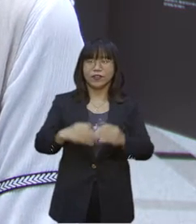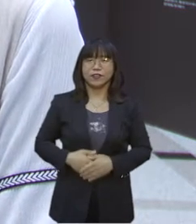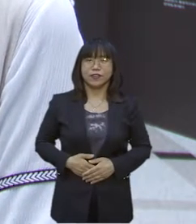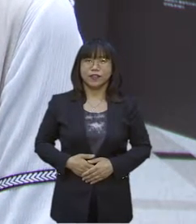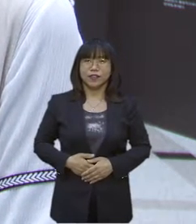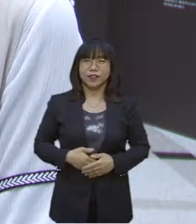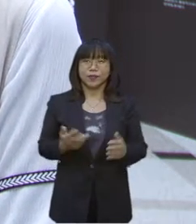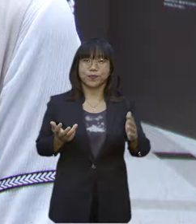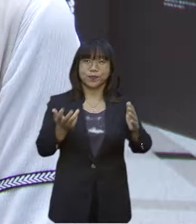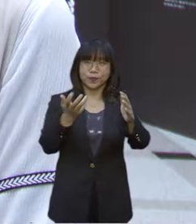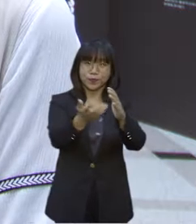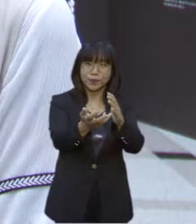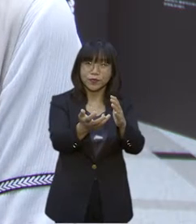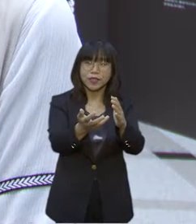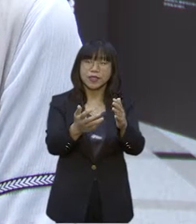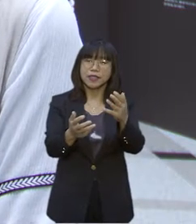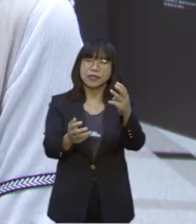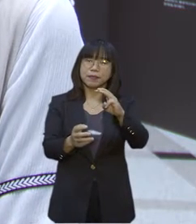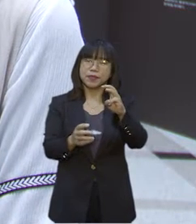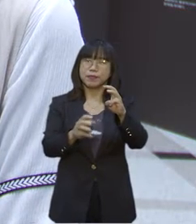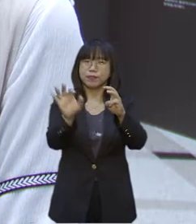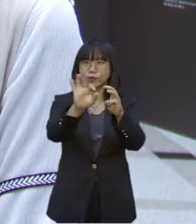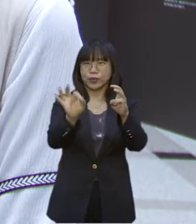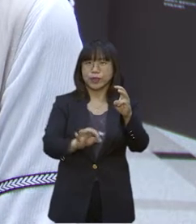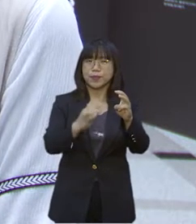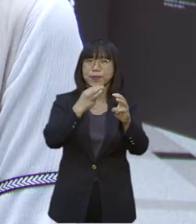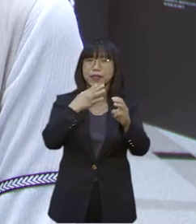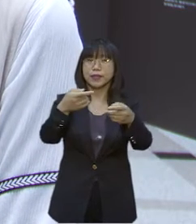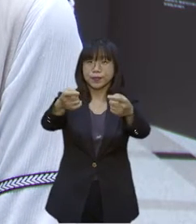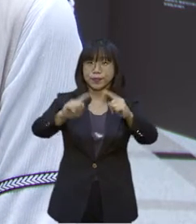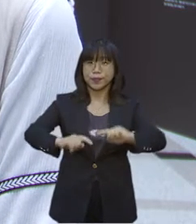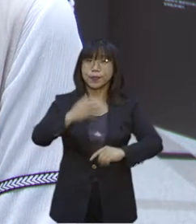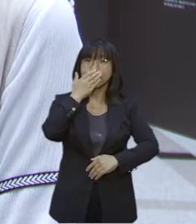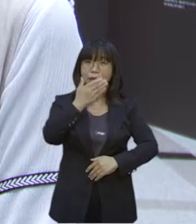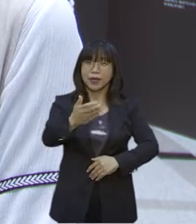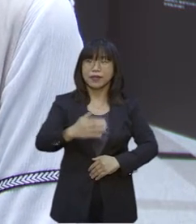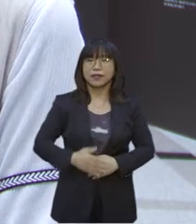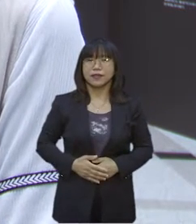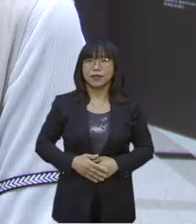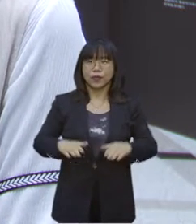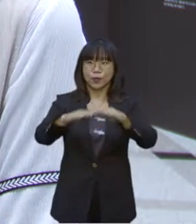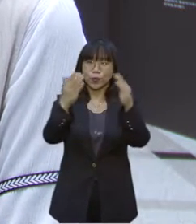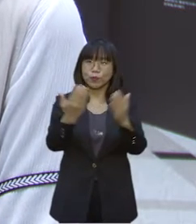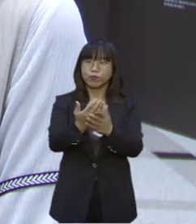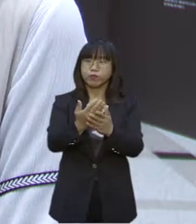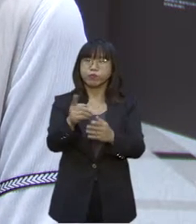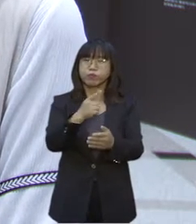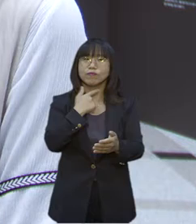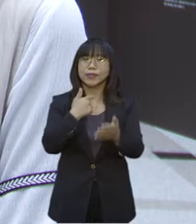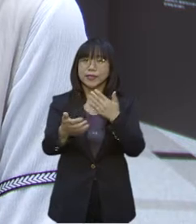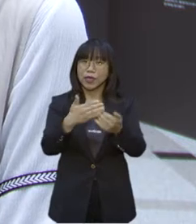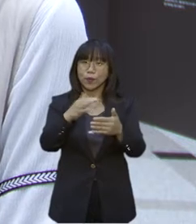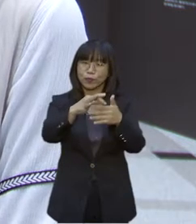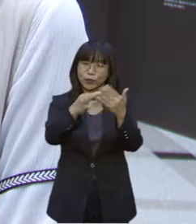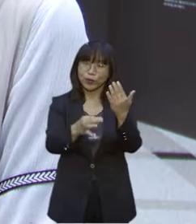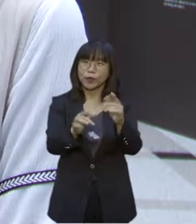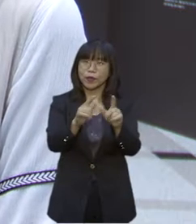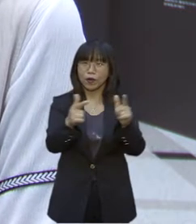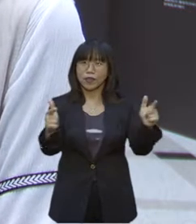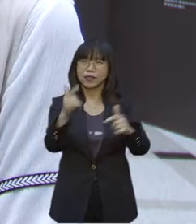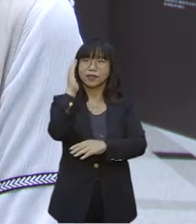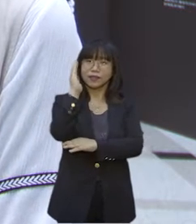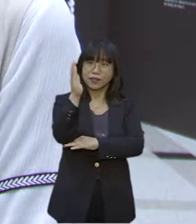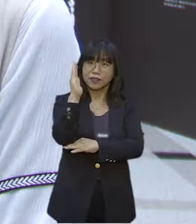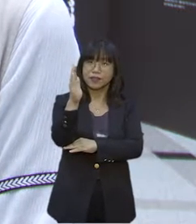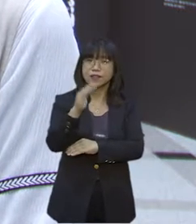있습니다. 수용 가능 인원의 30% 정도만 관람객으로 받고 있는데요. 모든 체험 프로그램, 강좌,